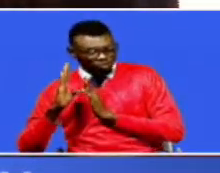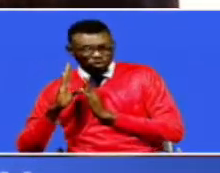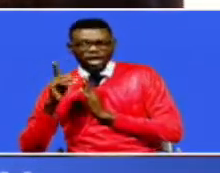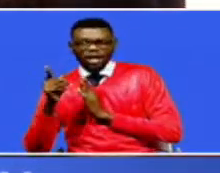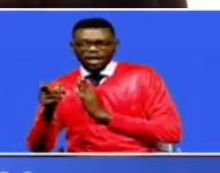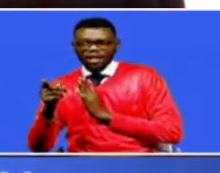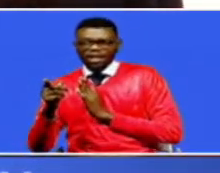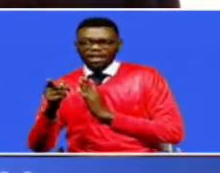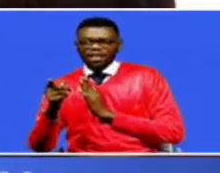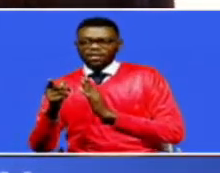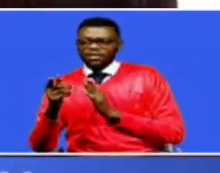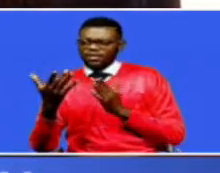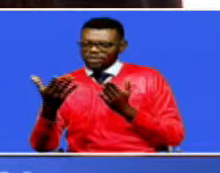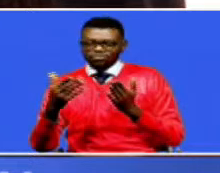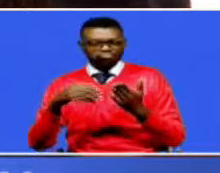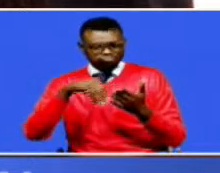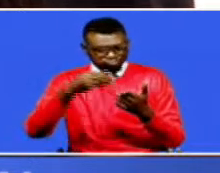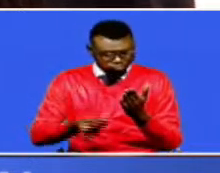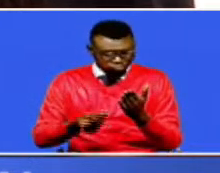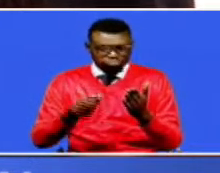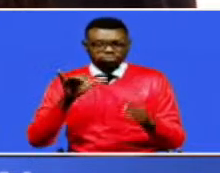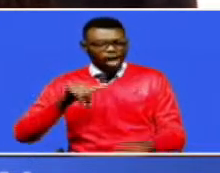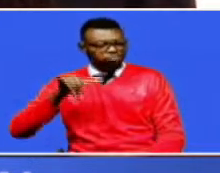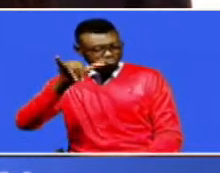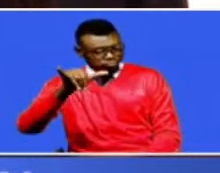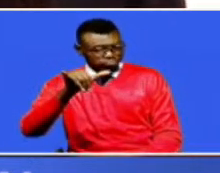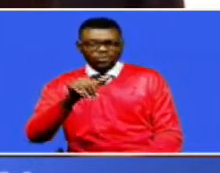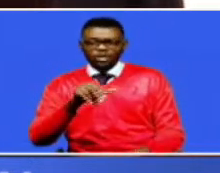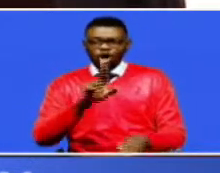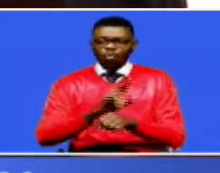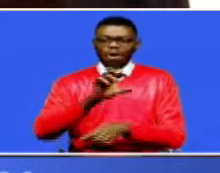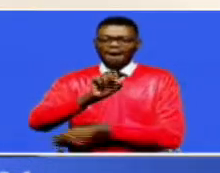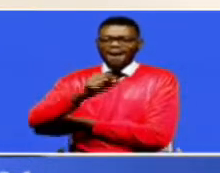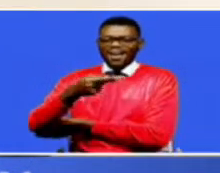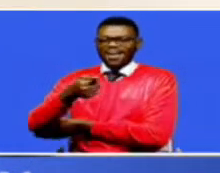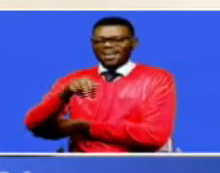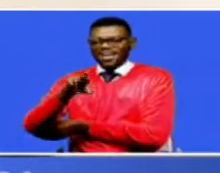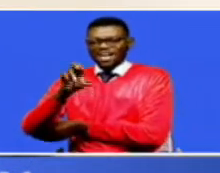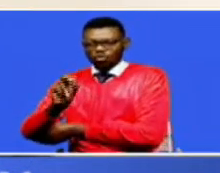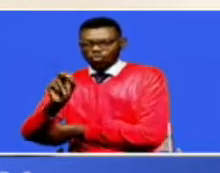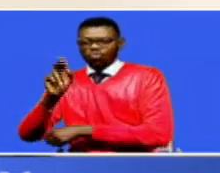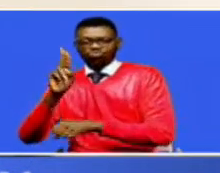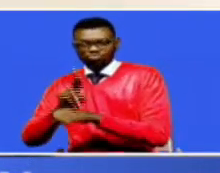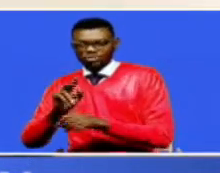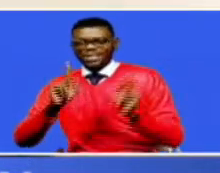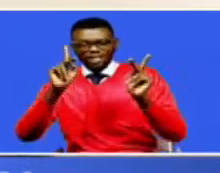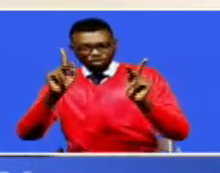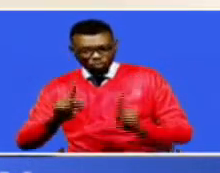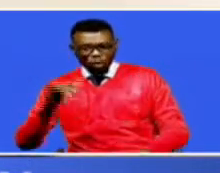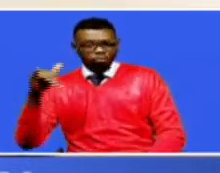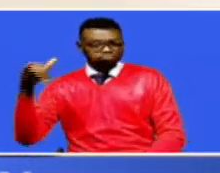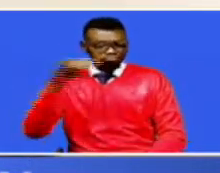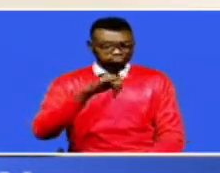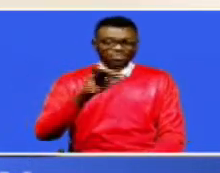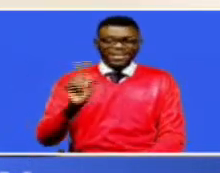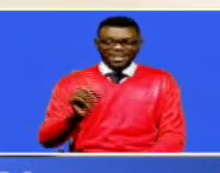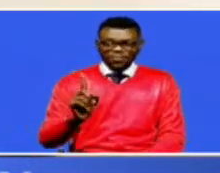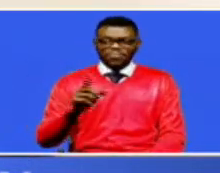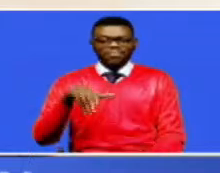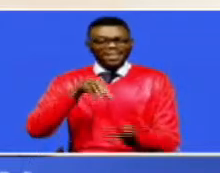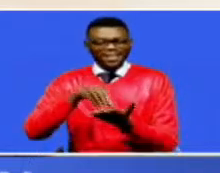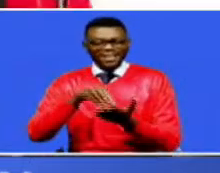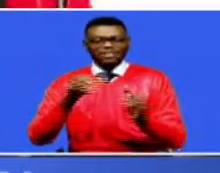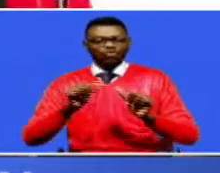aliyefikisha vijikaratasi vya usafiri wa ndege zilizotumika na Sharon kusafiri kutoka Kisumu hadi Nairobi. Kesi hiyo